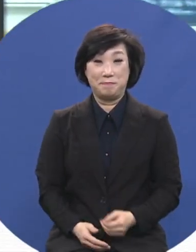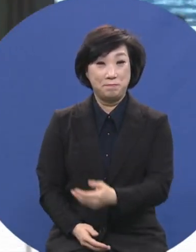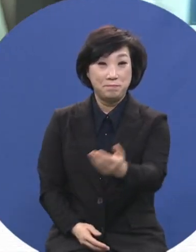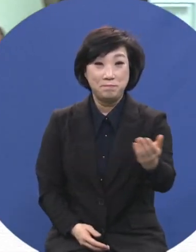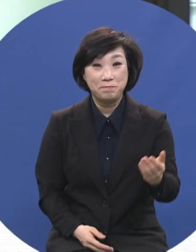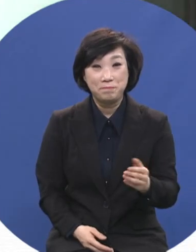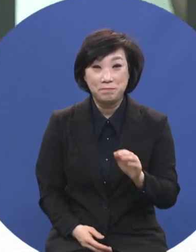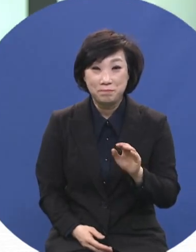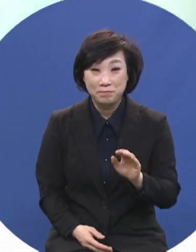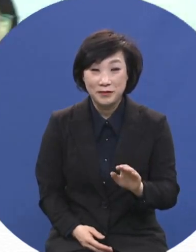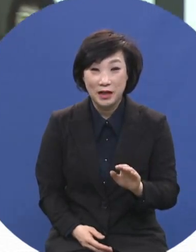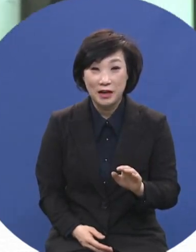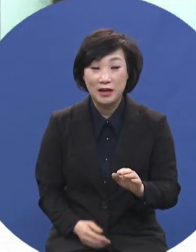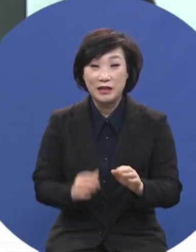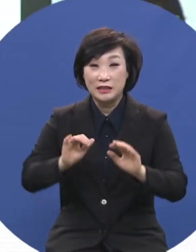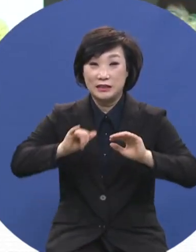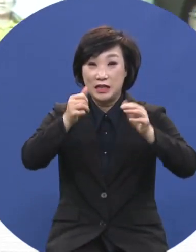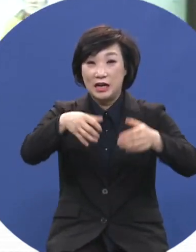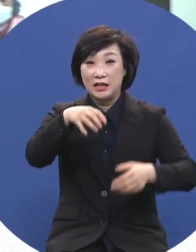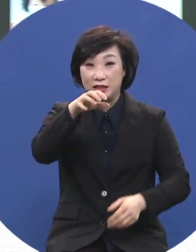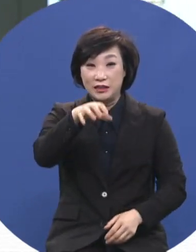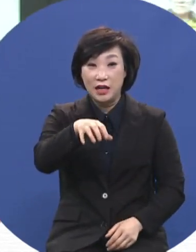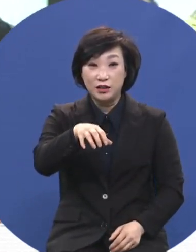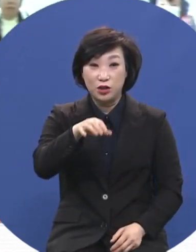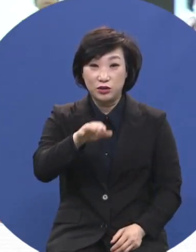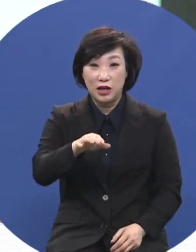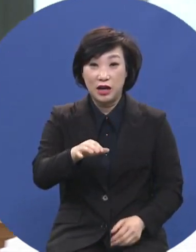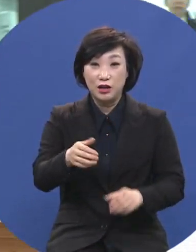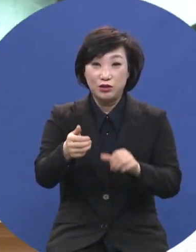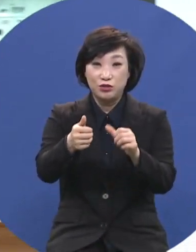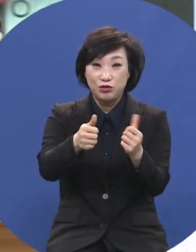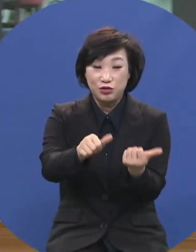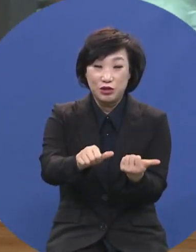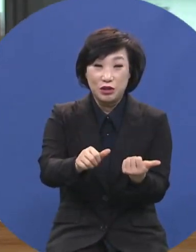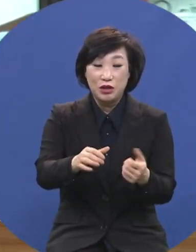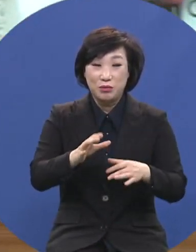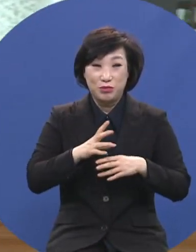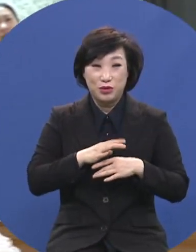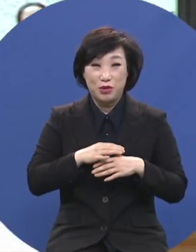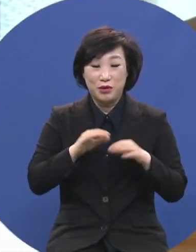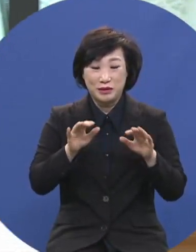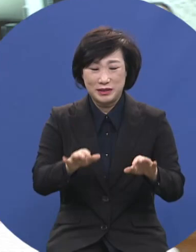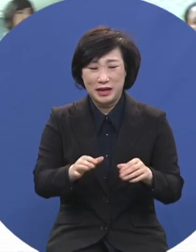여러분, 왜 이 세상은 죽기를 무서워서